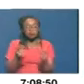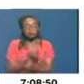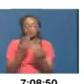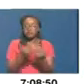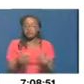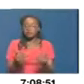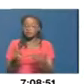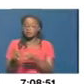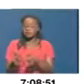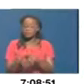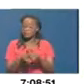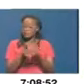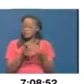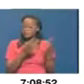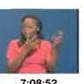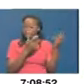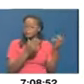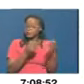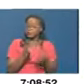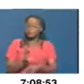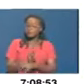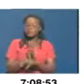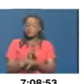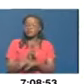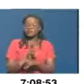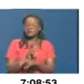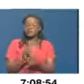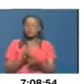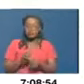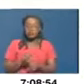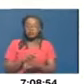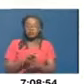pia ikitarajia kuweza kutumia mfumo wa kutandaza